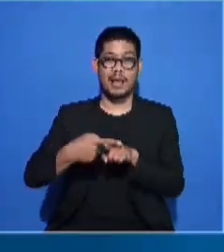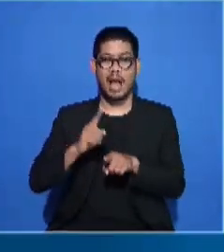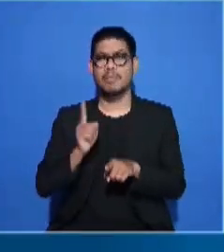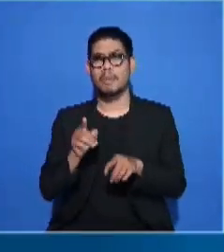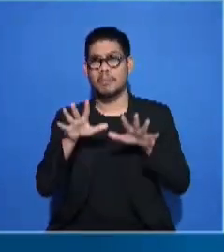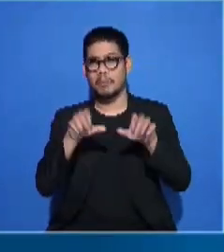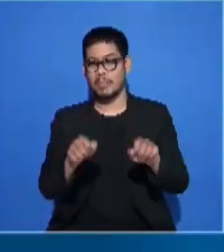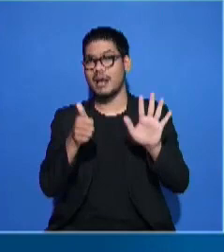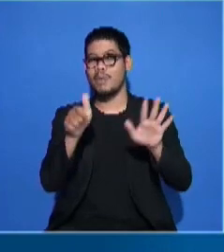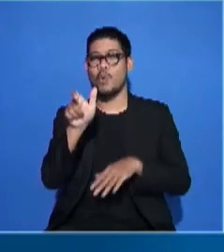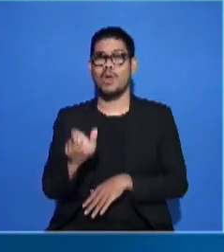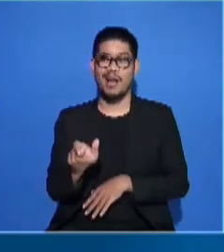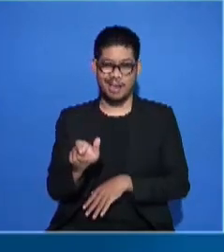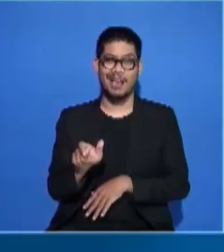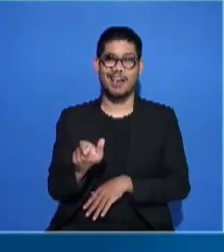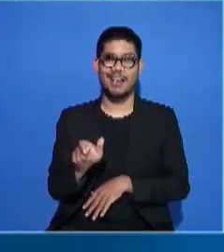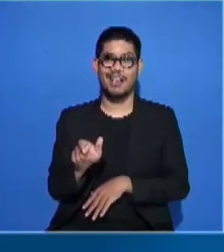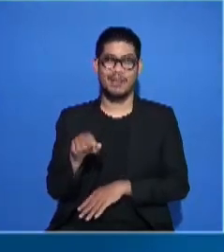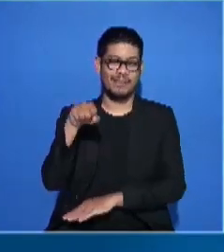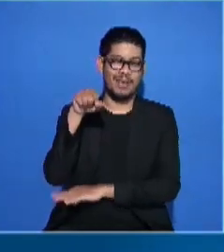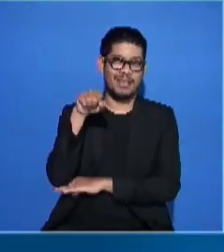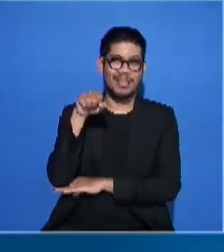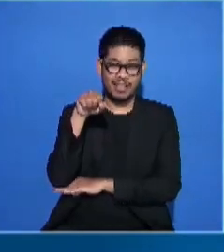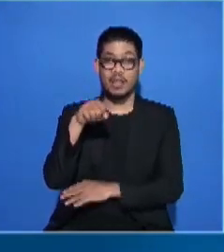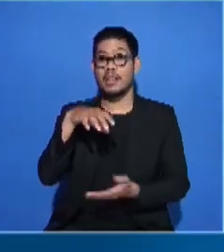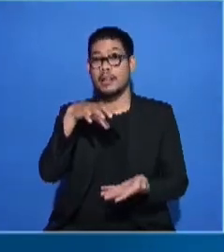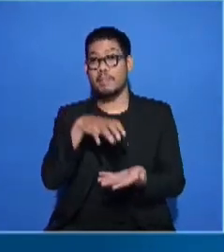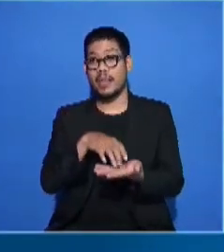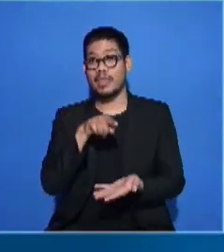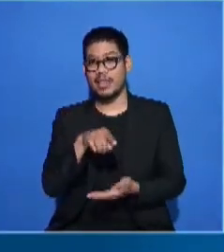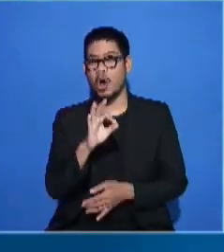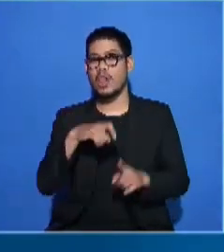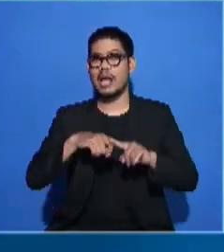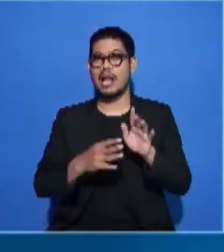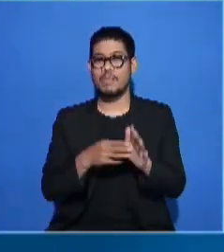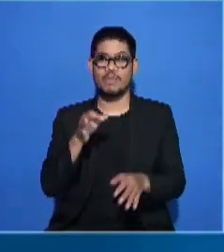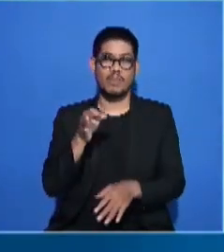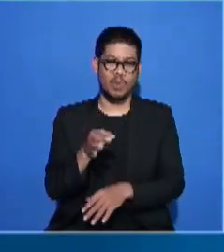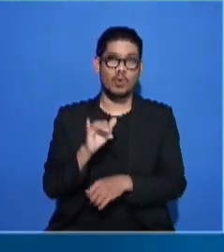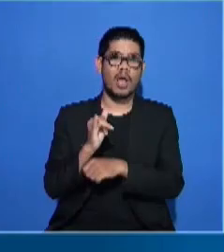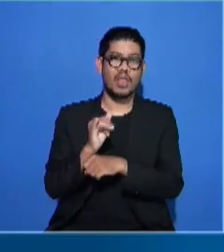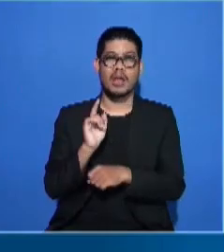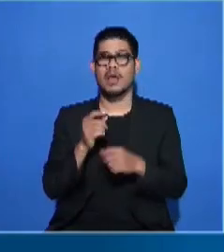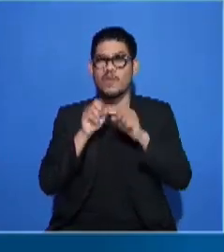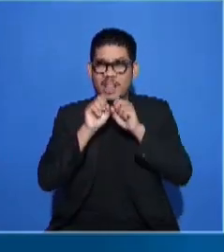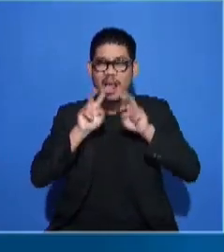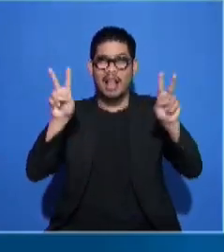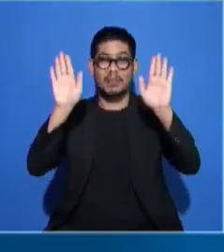pelaku kejahatan jalanan dan pembacokan yang terjadi di Titik Nol Yogyakarta dan sempat viral di media sosial beberapa waktu